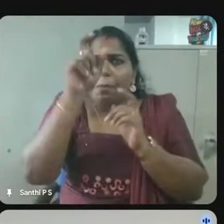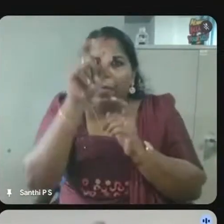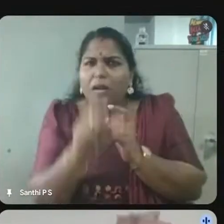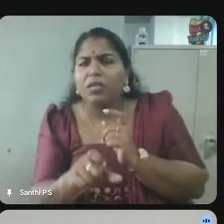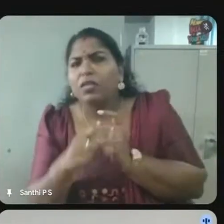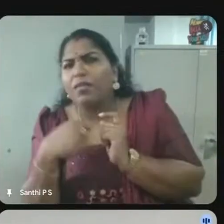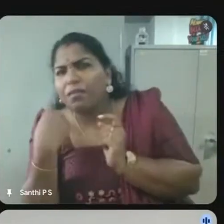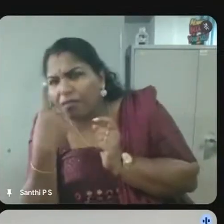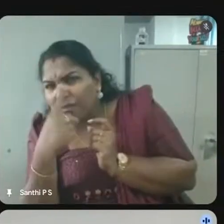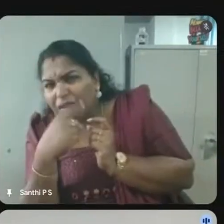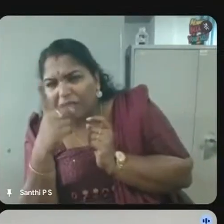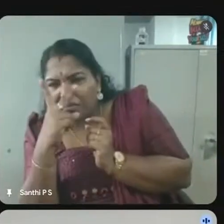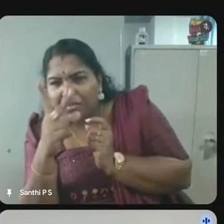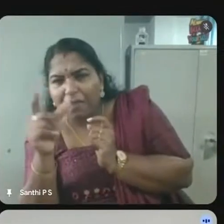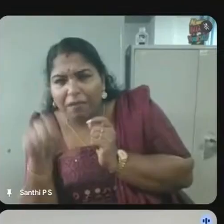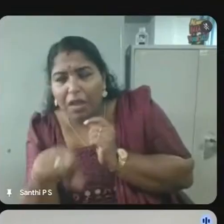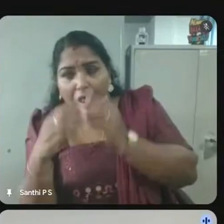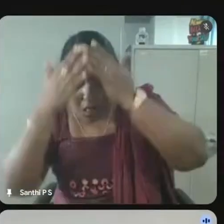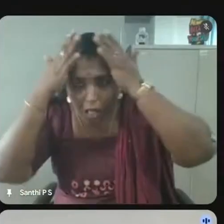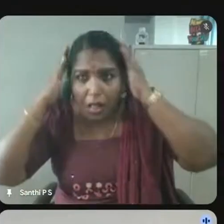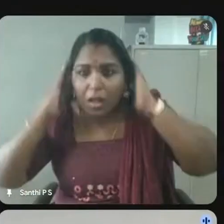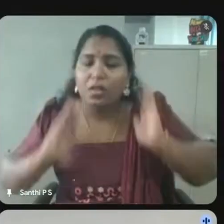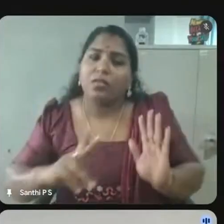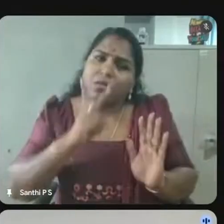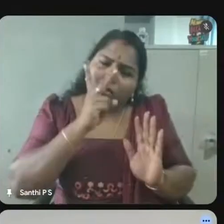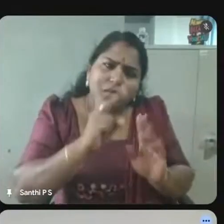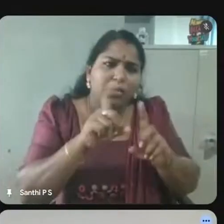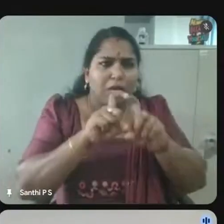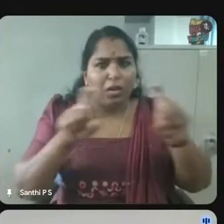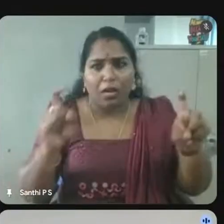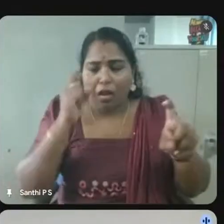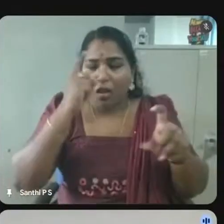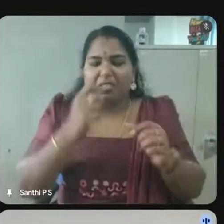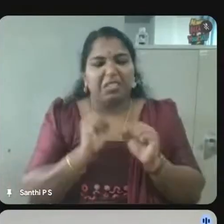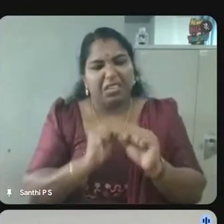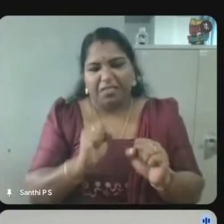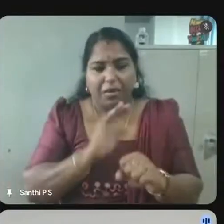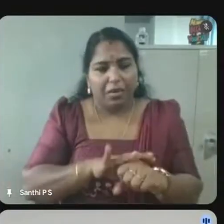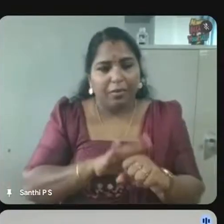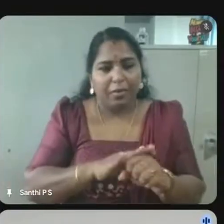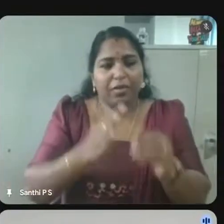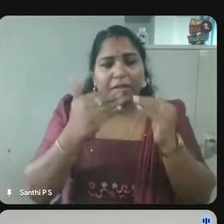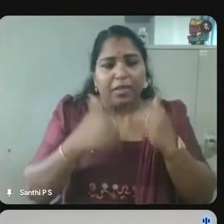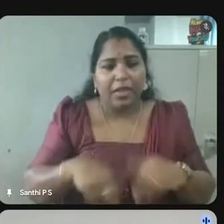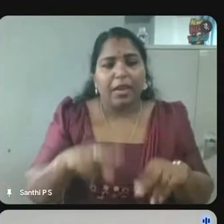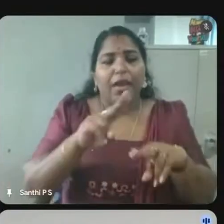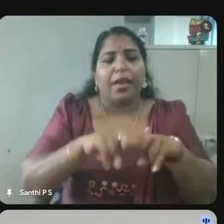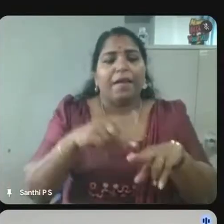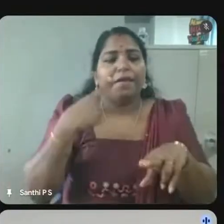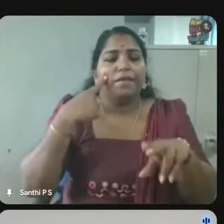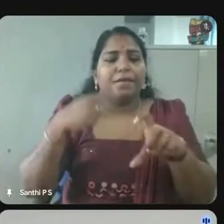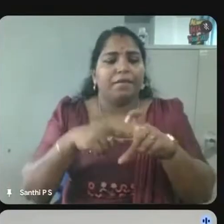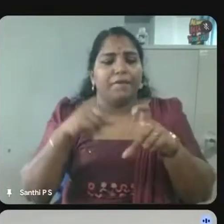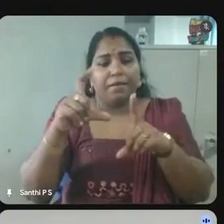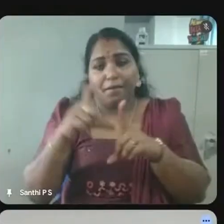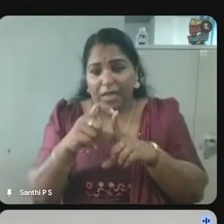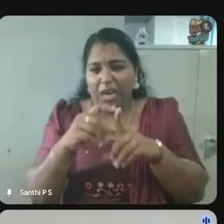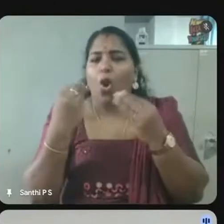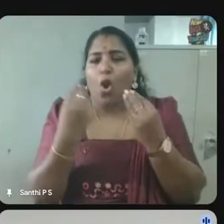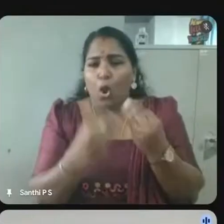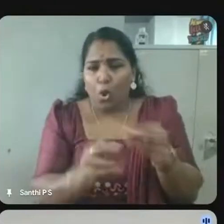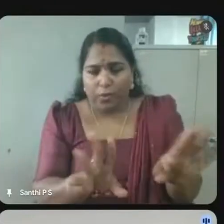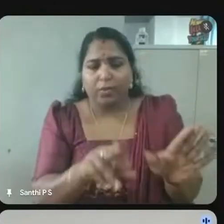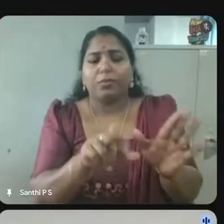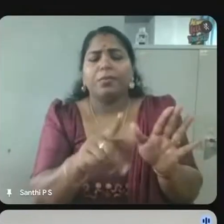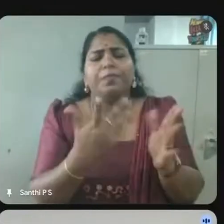മുഖം മാത്രം കാണില്ല, ചുറ്റുമുള്ള എല്ലാം കാണാം. അത് വളരെ ബുദ്ധിമുട്ടുള്ള ഒരു കാര്യമാണ്. പിന്നെ നമുക്ക് ഫീൽഡ് ലോസിന് ഒരുപാട് കാരണങ്ങളുണ്ട്.